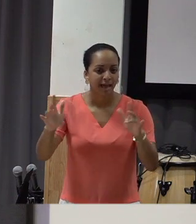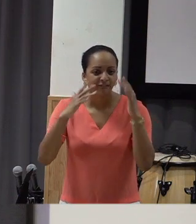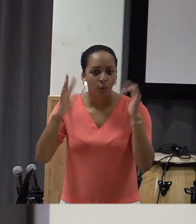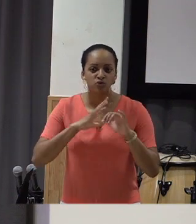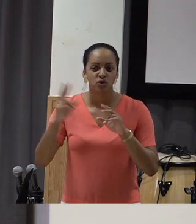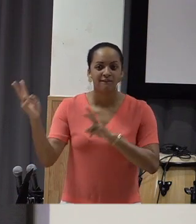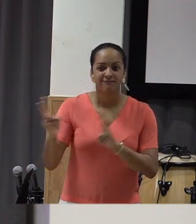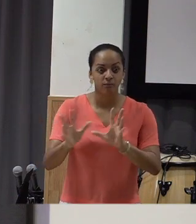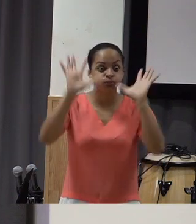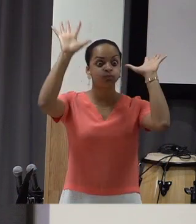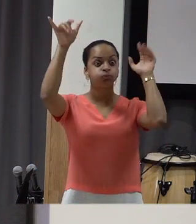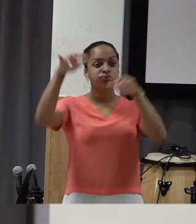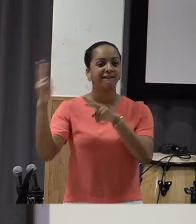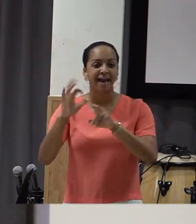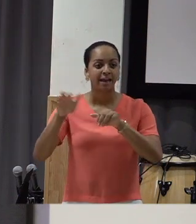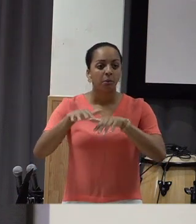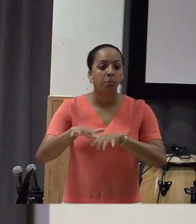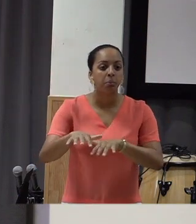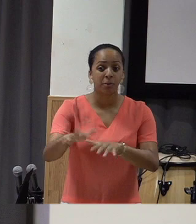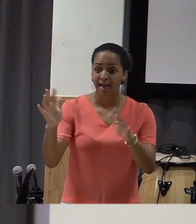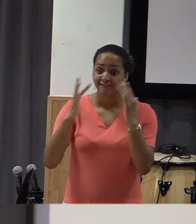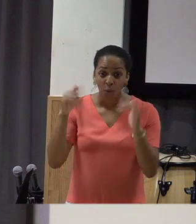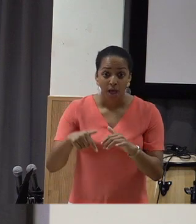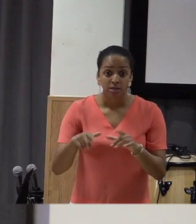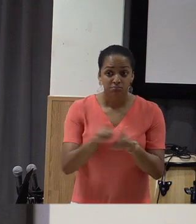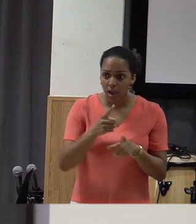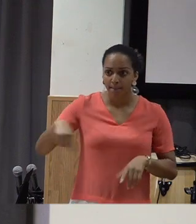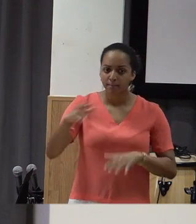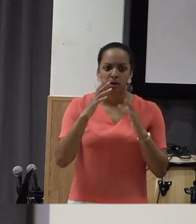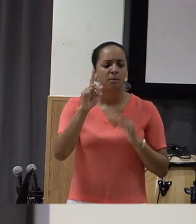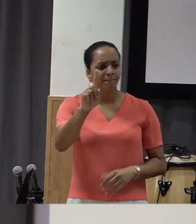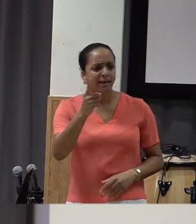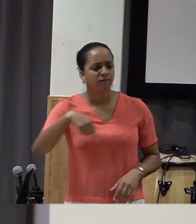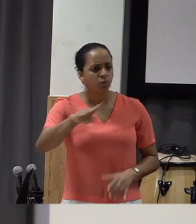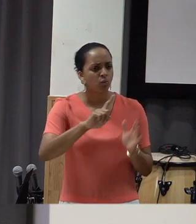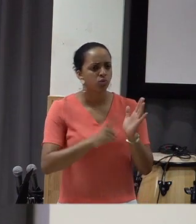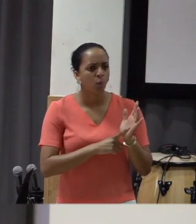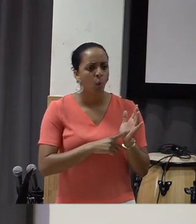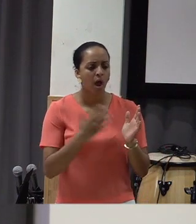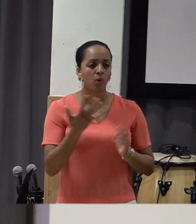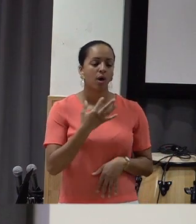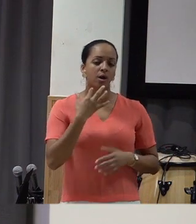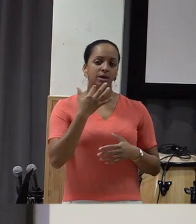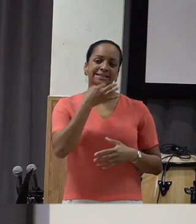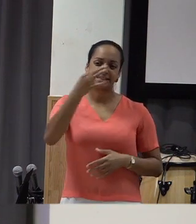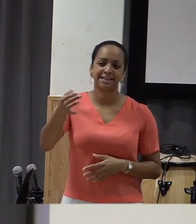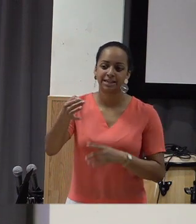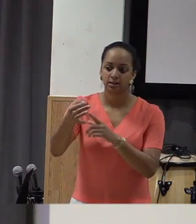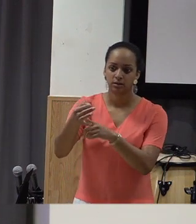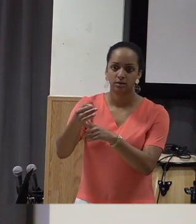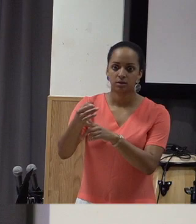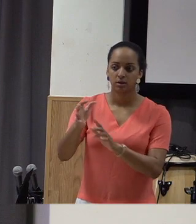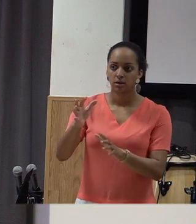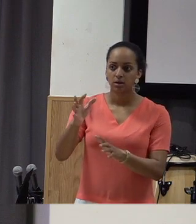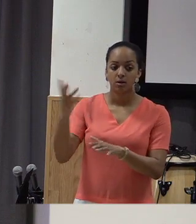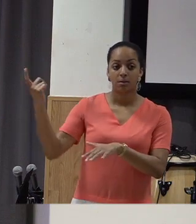tu as le droit de changer d'avis. Tu as le droit de revenir sur un choix pour éviter de faire une erreur, surtout lorsque tu reçois un